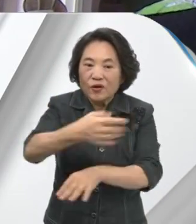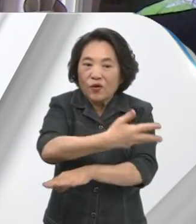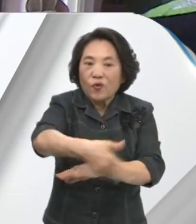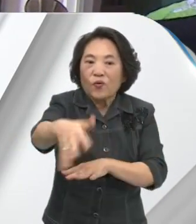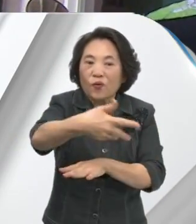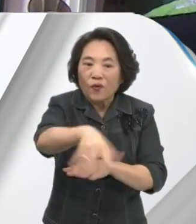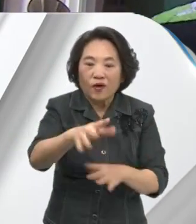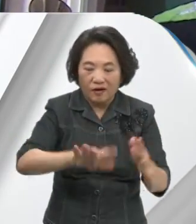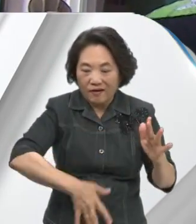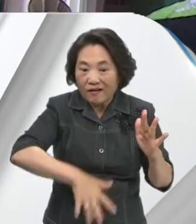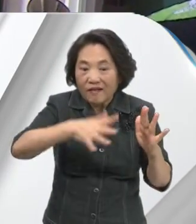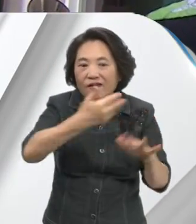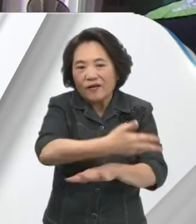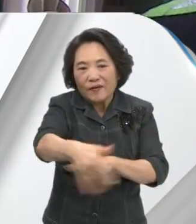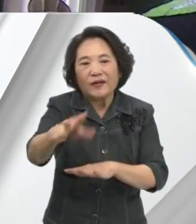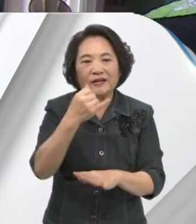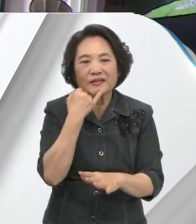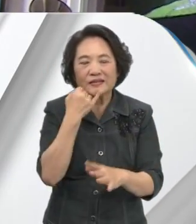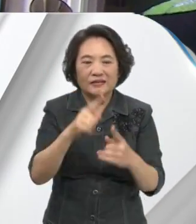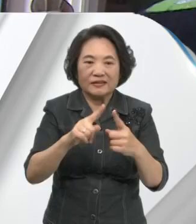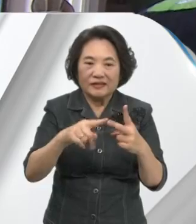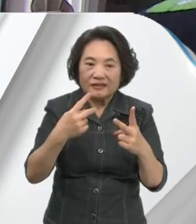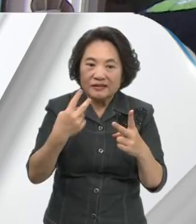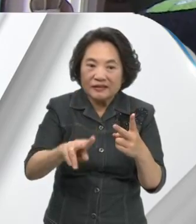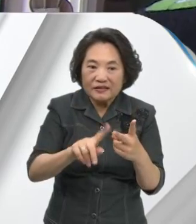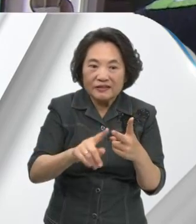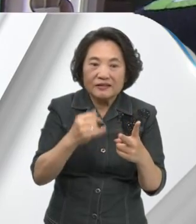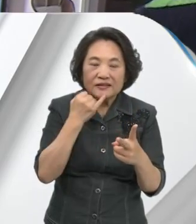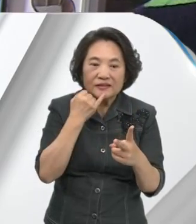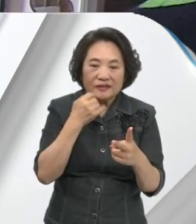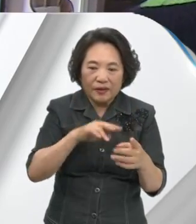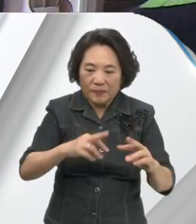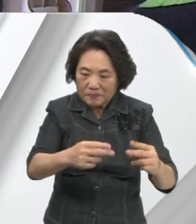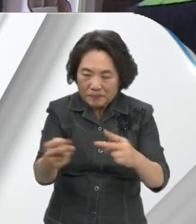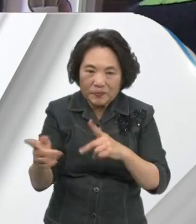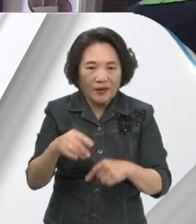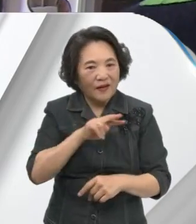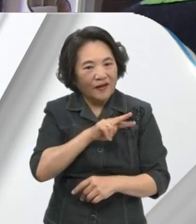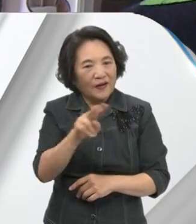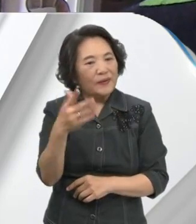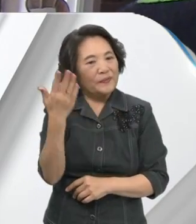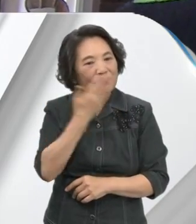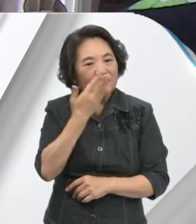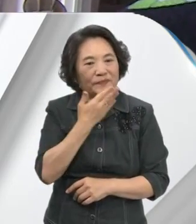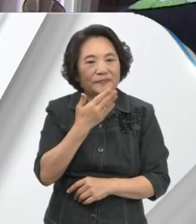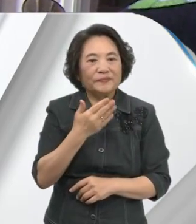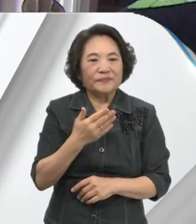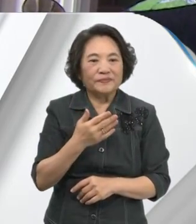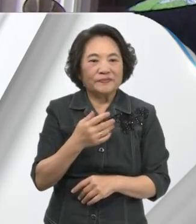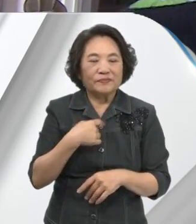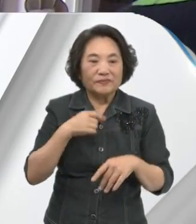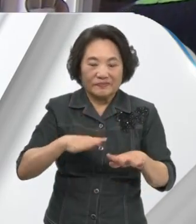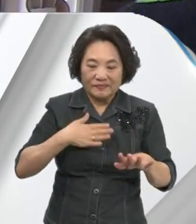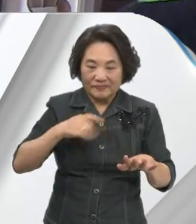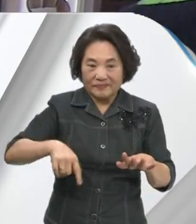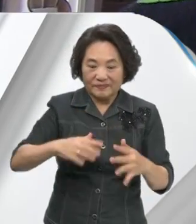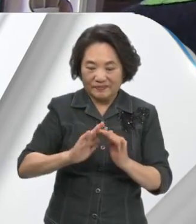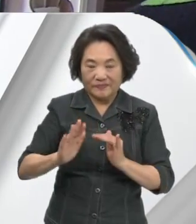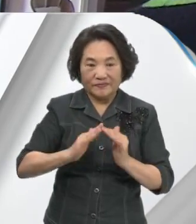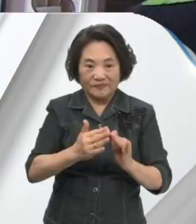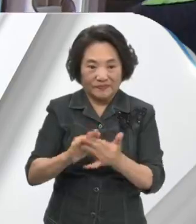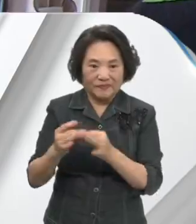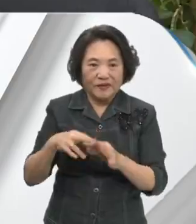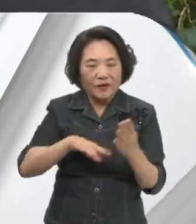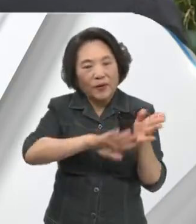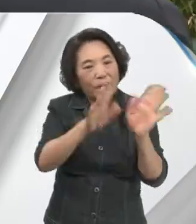灌溉功能嘅吧，那还有一部分就讲。伊做咧做起来，用长长的吼，对安尼后代来讲，嘿，嘛系一只